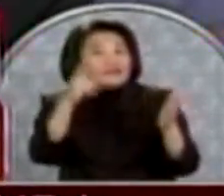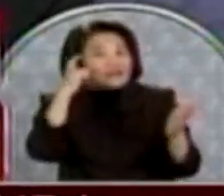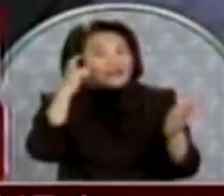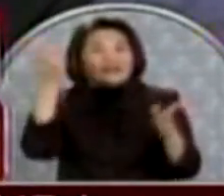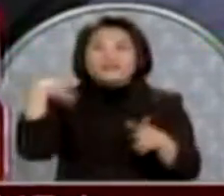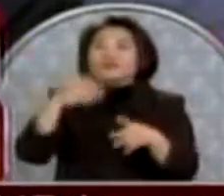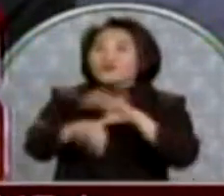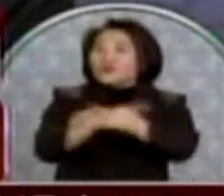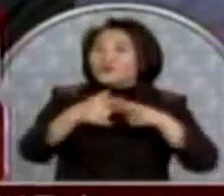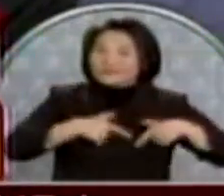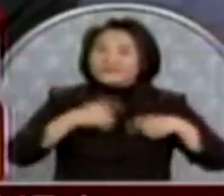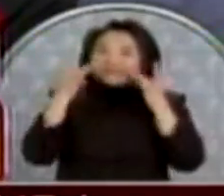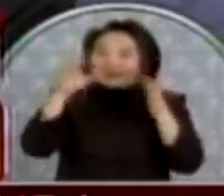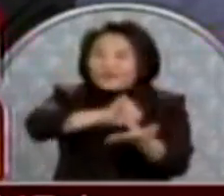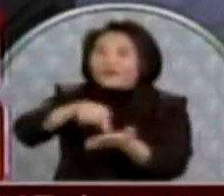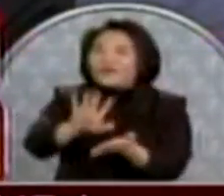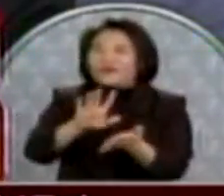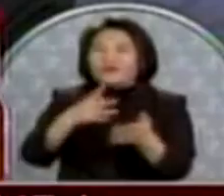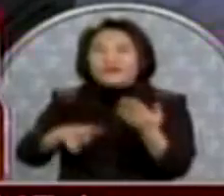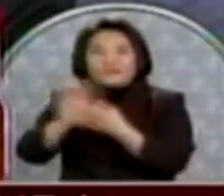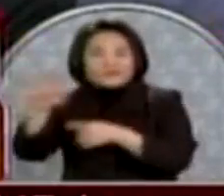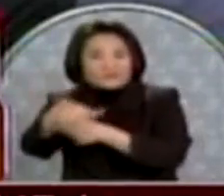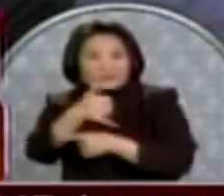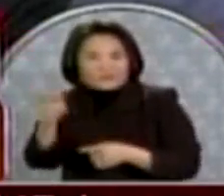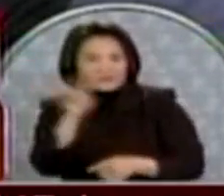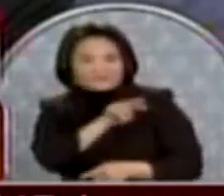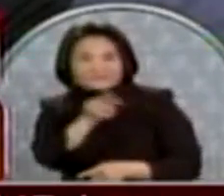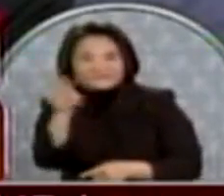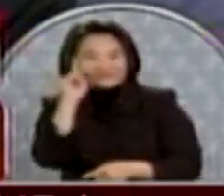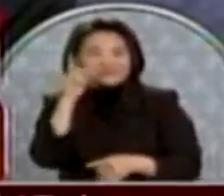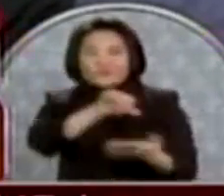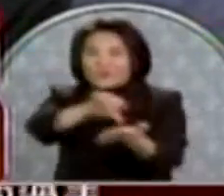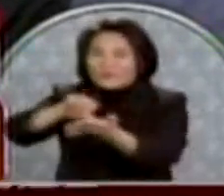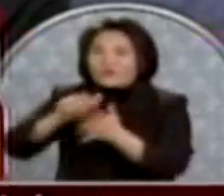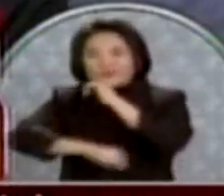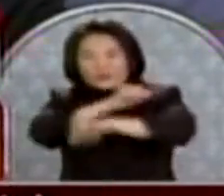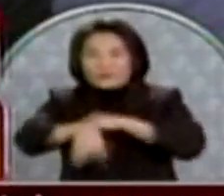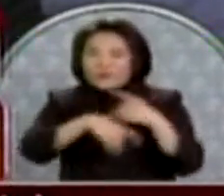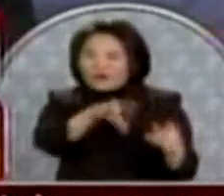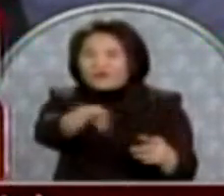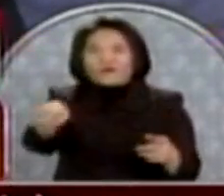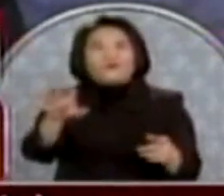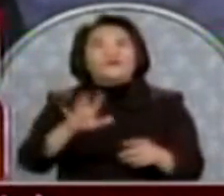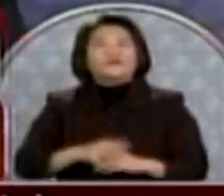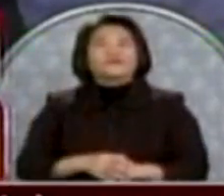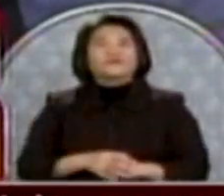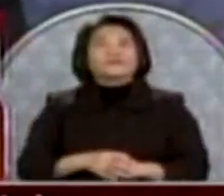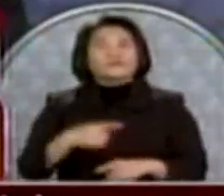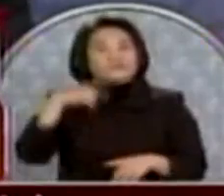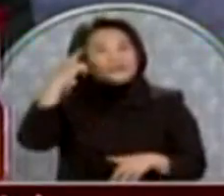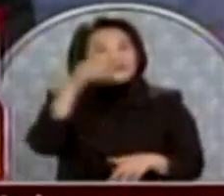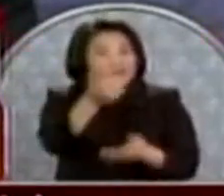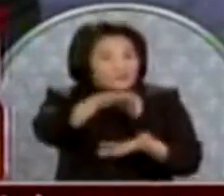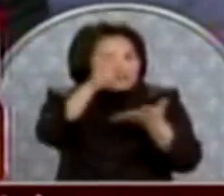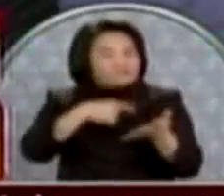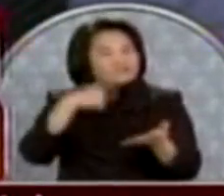经有种过空心菜或者其他的，让大家看到这些农产品在我们生活当中所扮演的角色。所以我觉得这方面